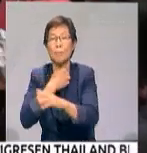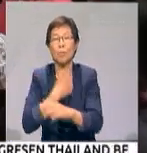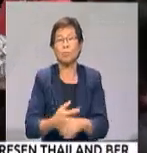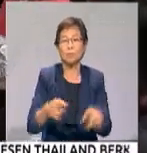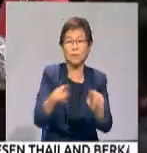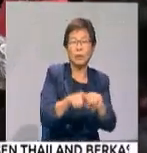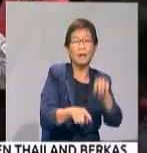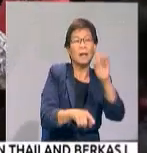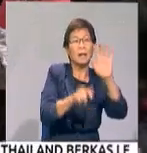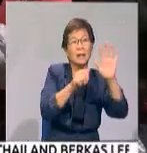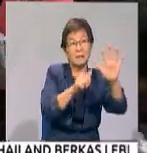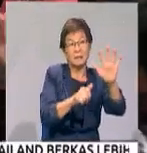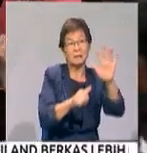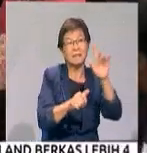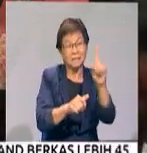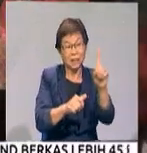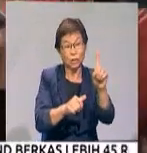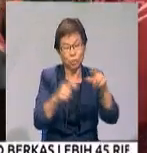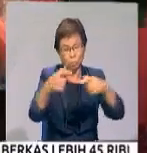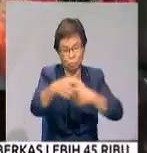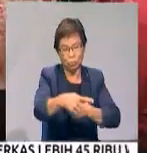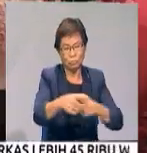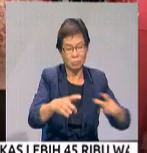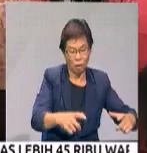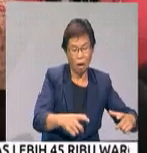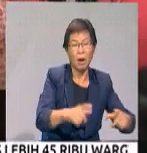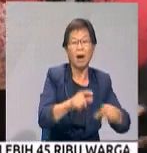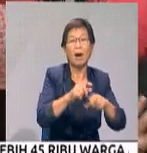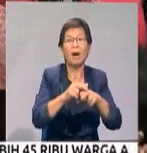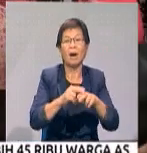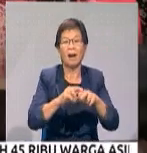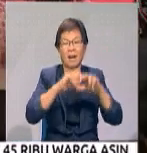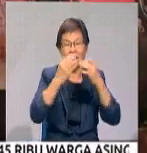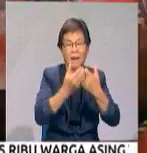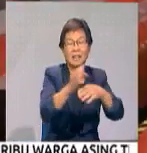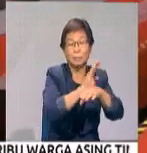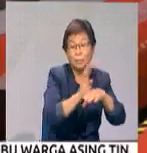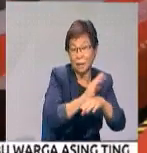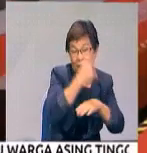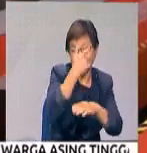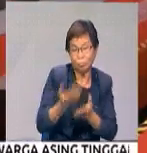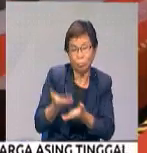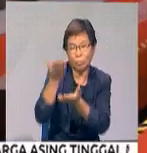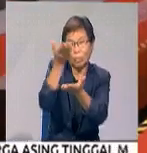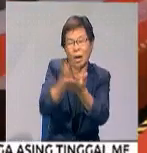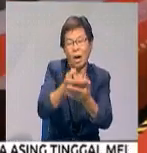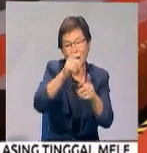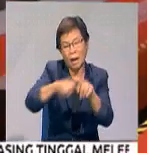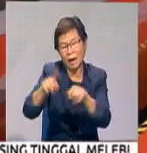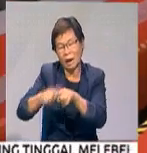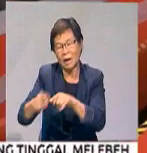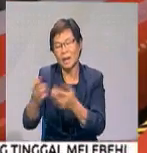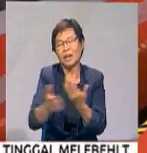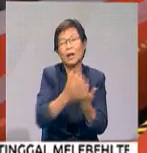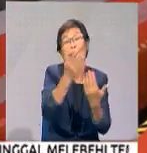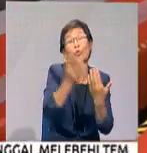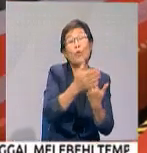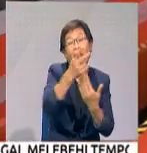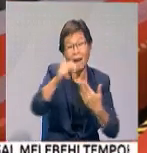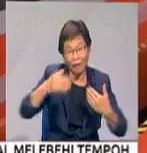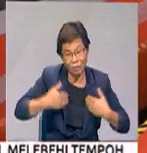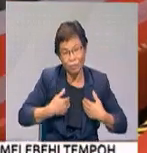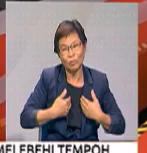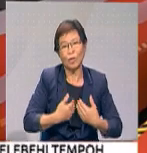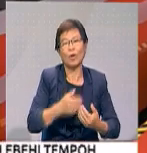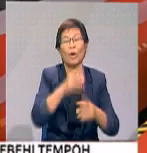daripada 6 gerabak tren berkenaan merupakan gerabak kelas perniagaan yang menawarkan pelbagai jenis kemudahan.